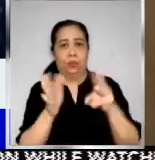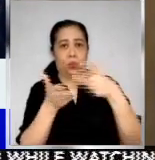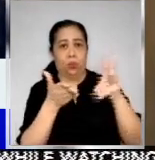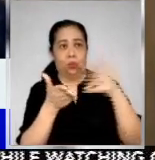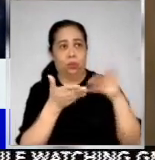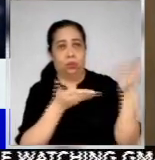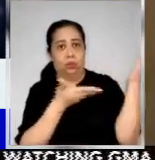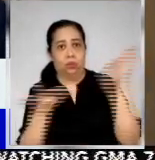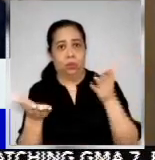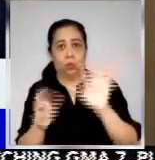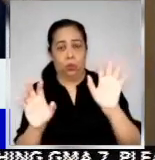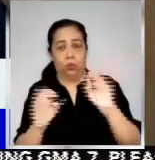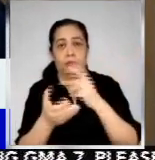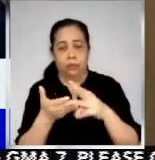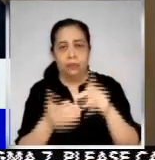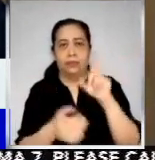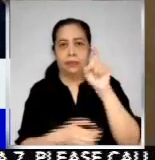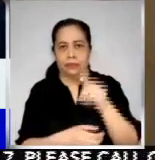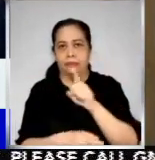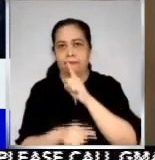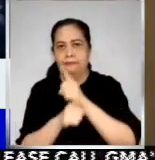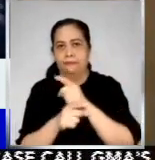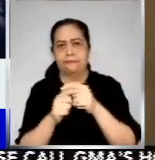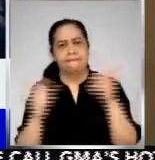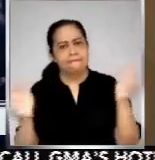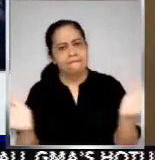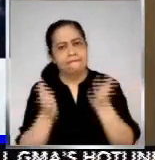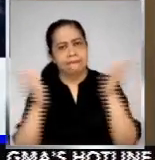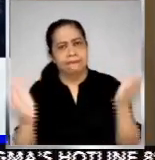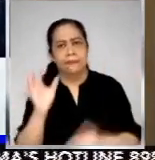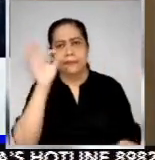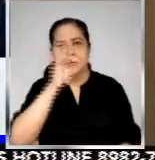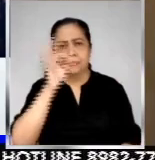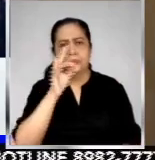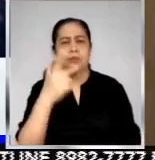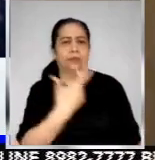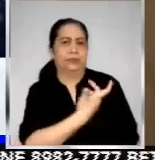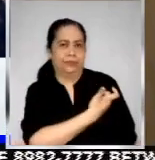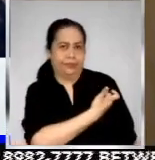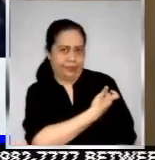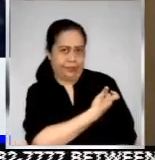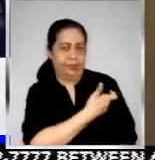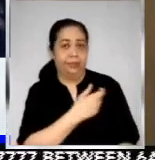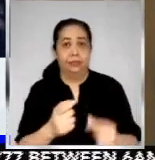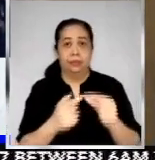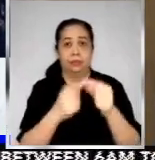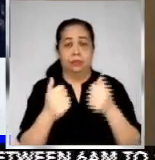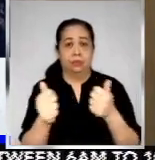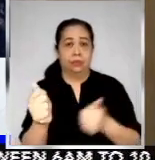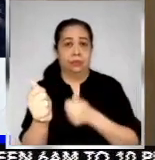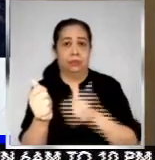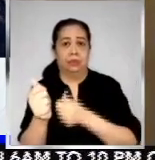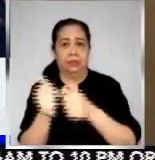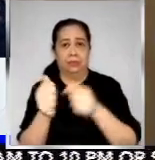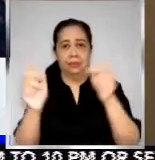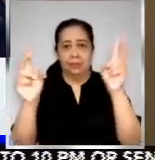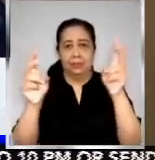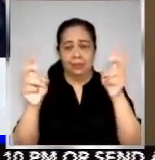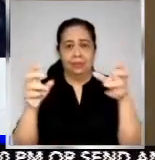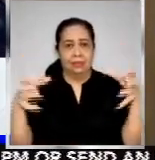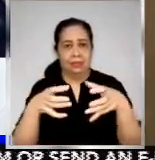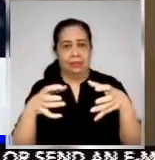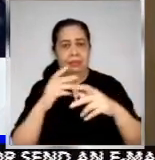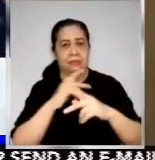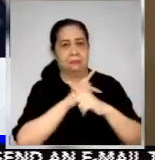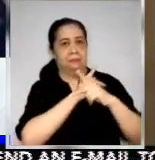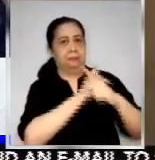gobyerno, dapat talaga na mahikayat ang mga Pilipino na magpabakuna. Lalo pat hinahabol natin yung tinatawag na herd immunity para sa